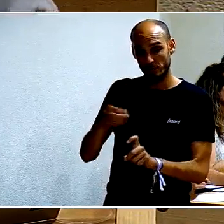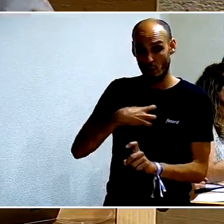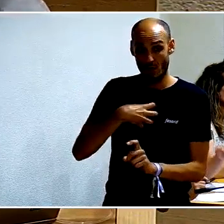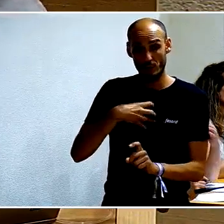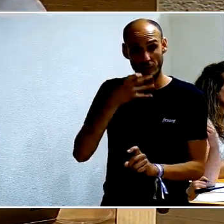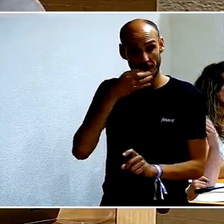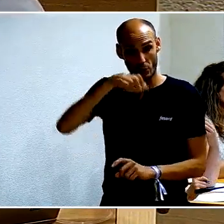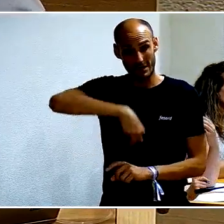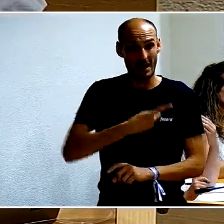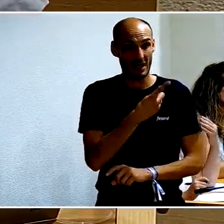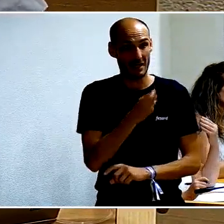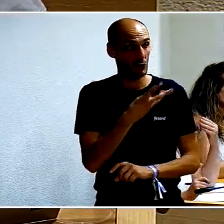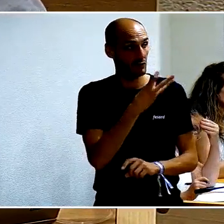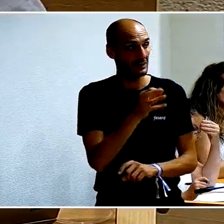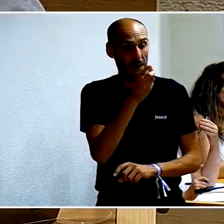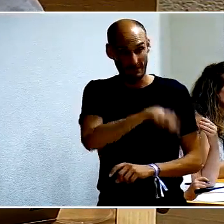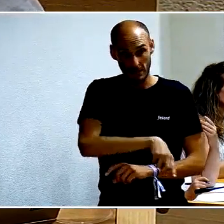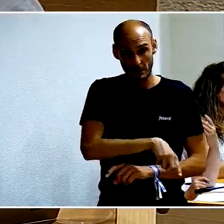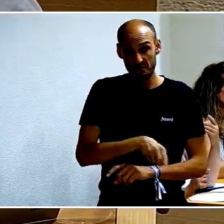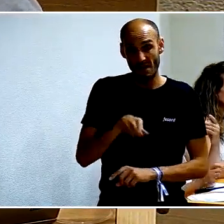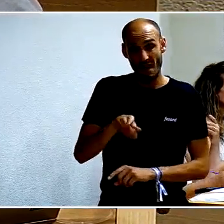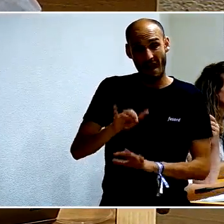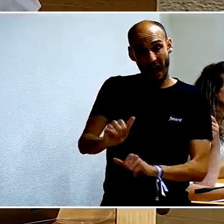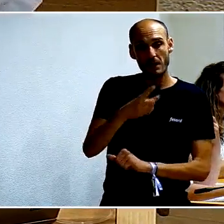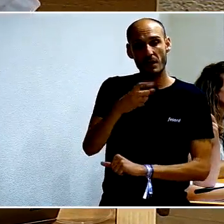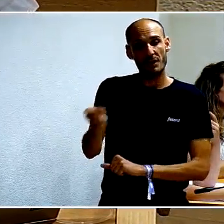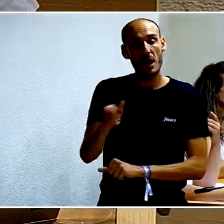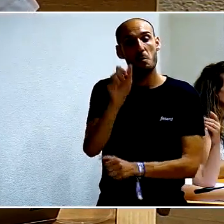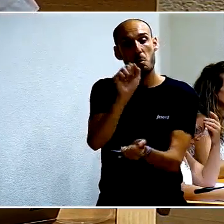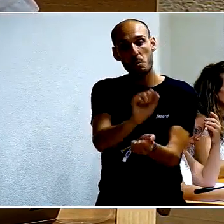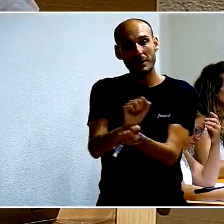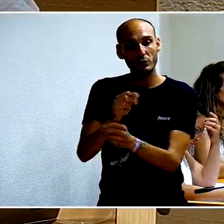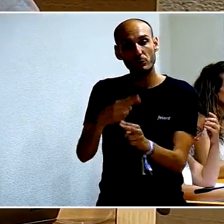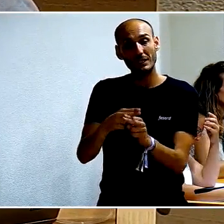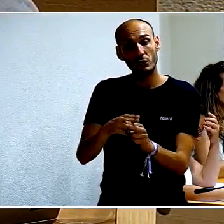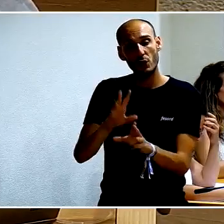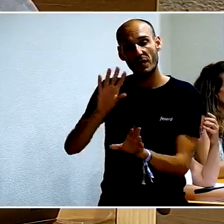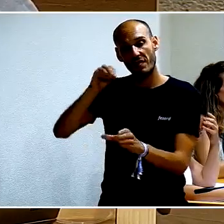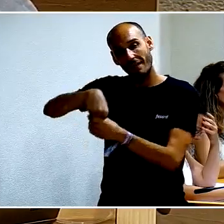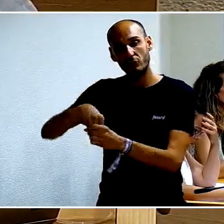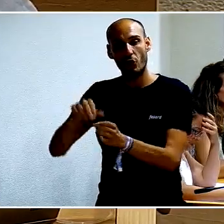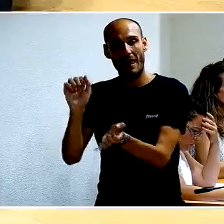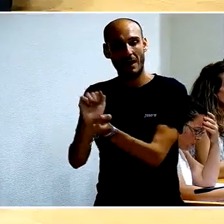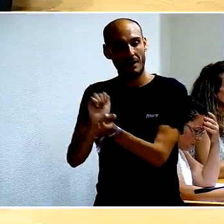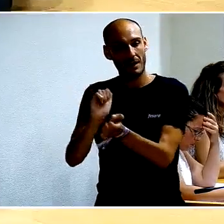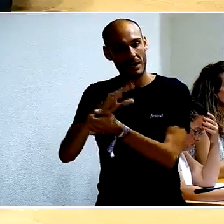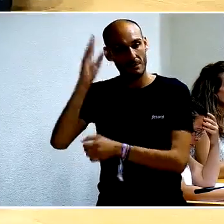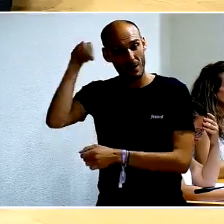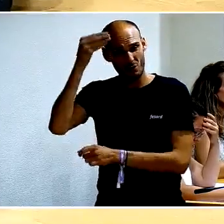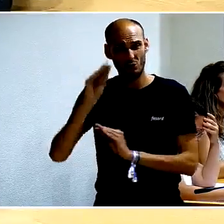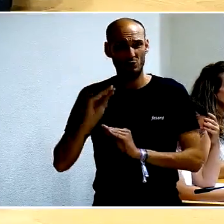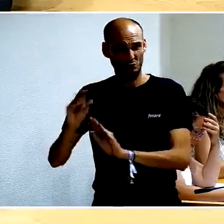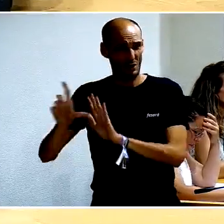130.000. Més de 100 presos polítics als presons marroquins sota una jurisdicció impròpia que no